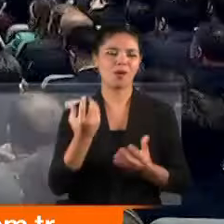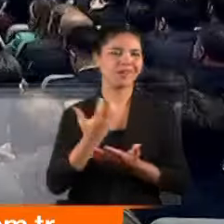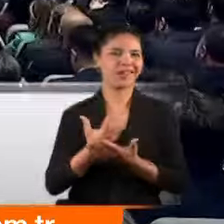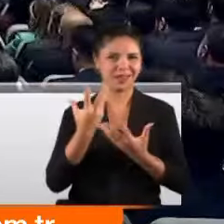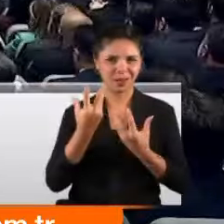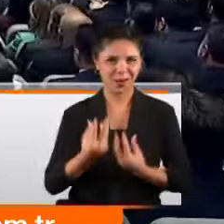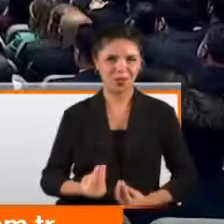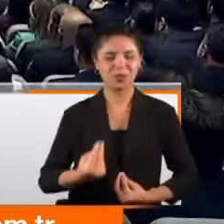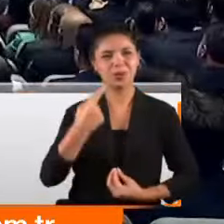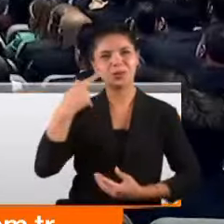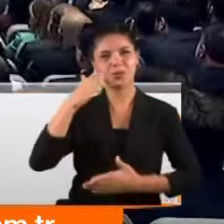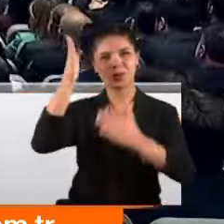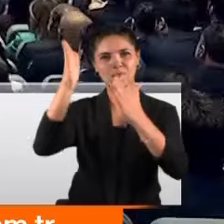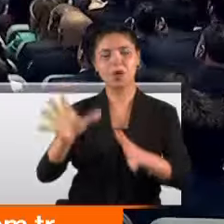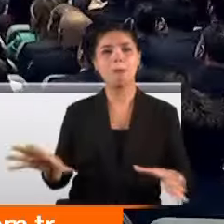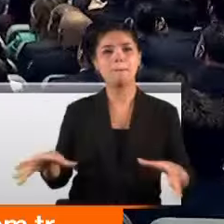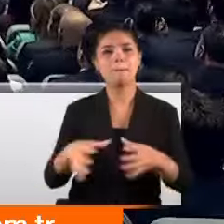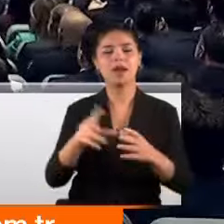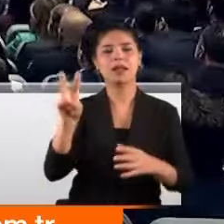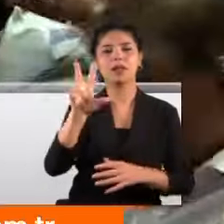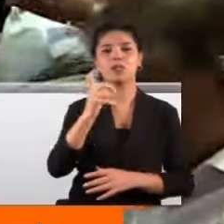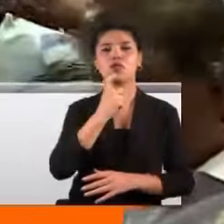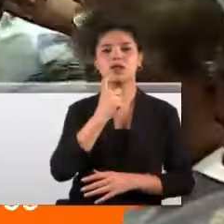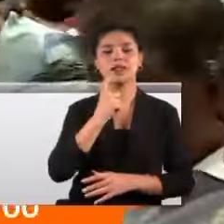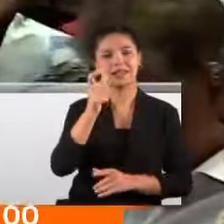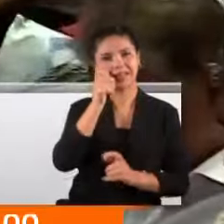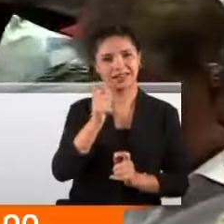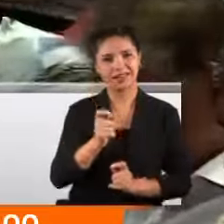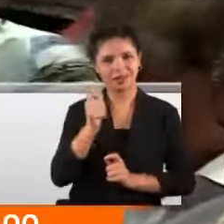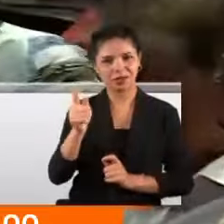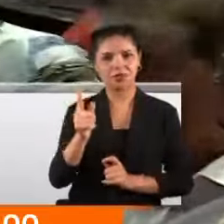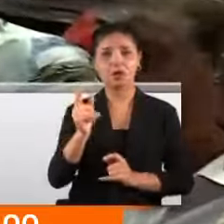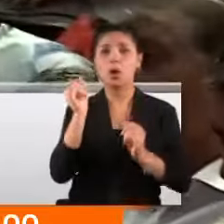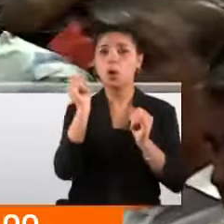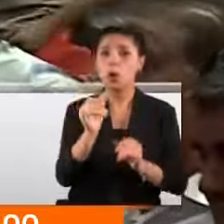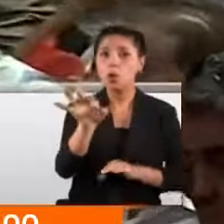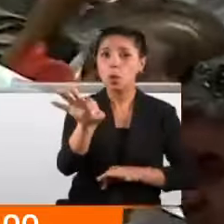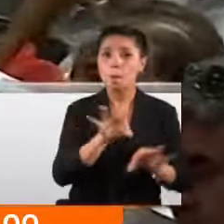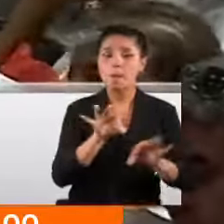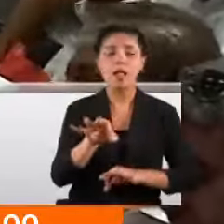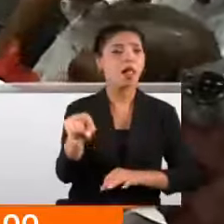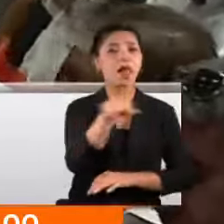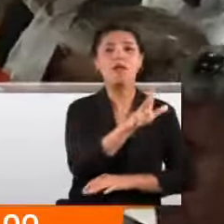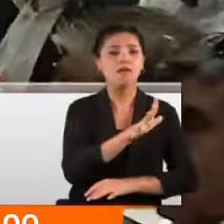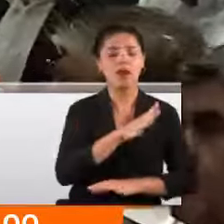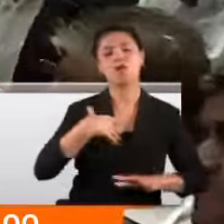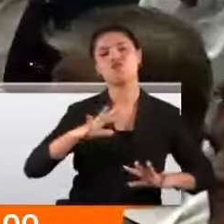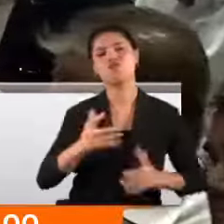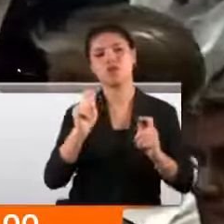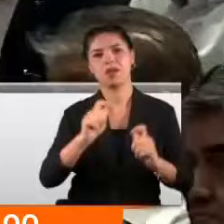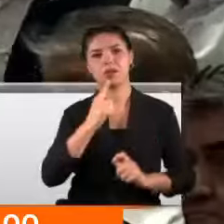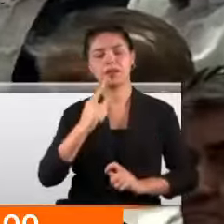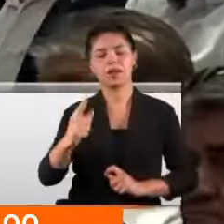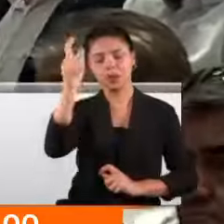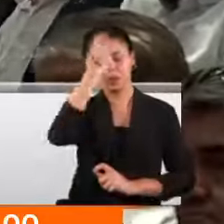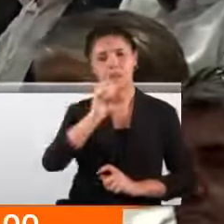geçmiştir. Cumhurbaşkanı Erdoğan partisinin 23. yılına dikkat çekti, kirli senaryoları bozduk dedi. Türkiye AK Parti